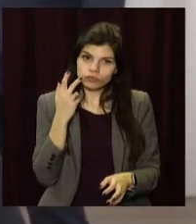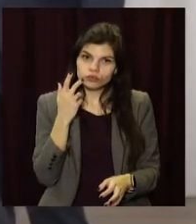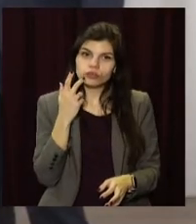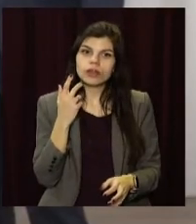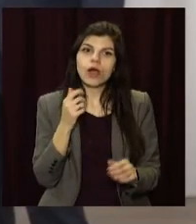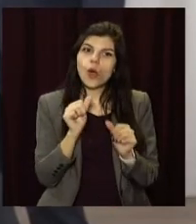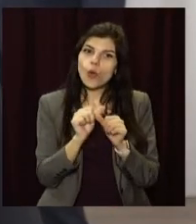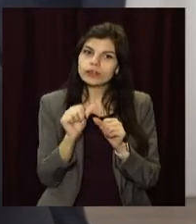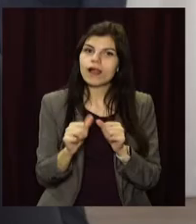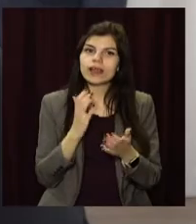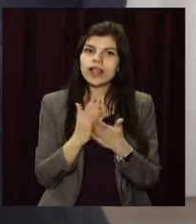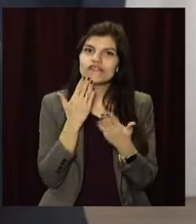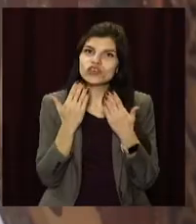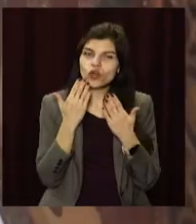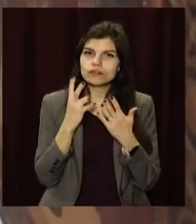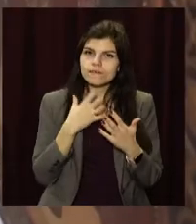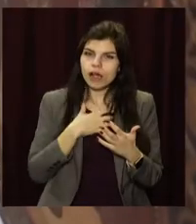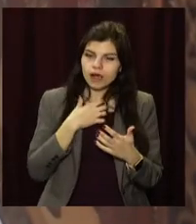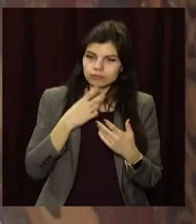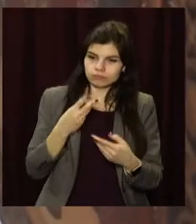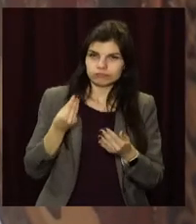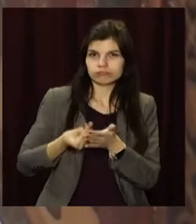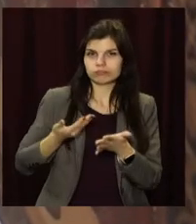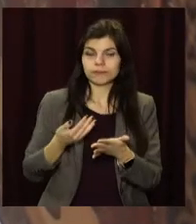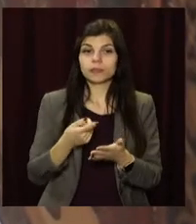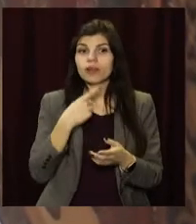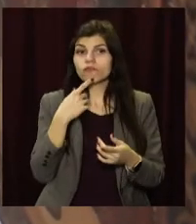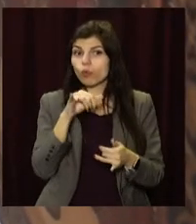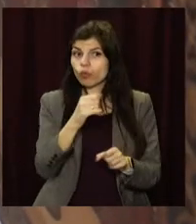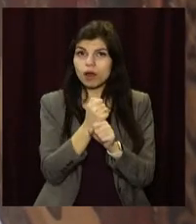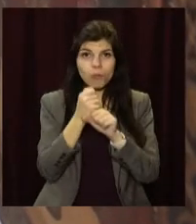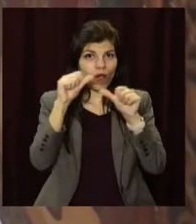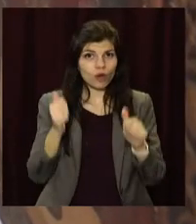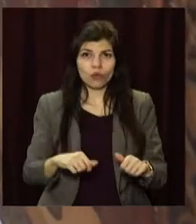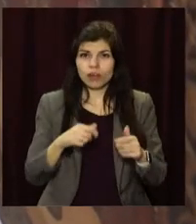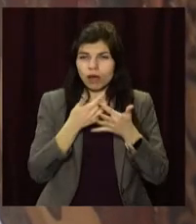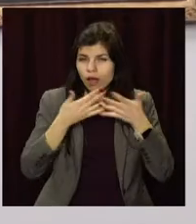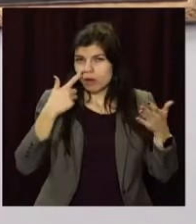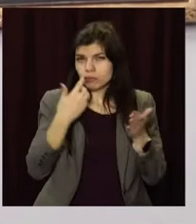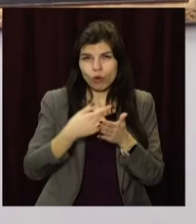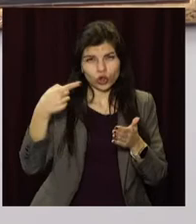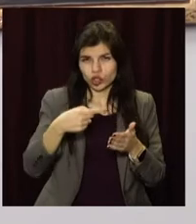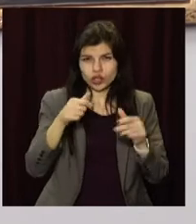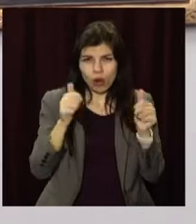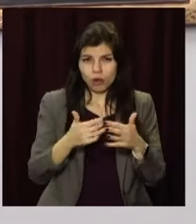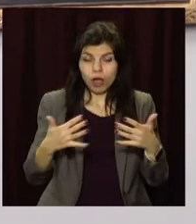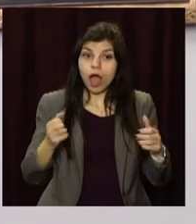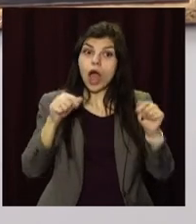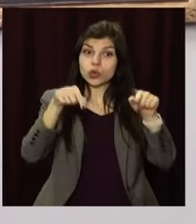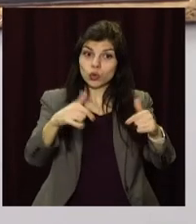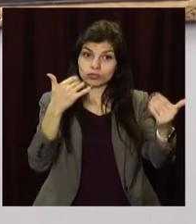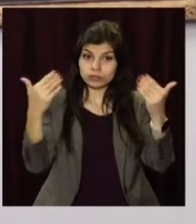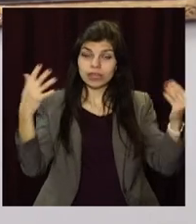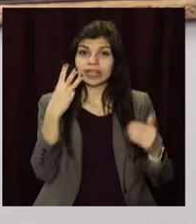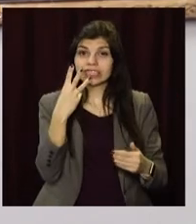мене окреме якесь відношення. В її доробку понад 1000 ікон, а от у цій експозиції 32 роботи. Крім